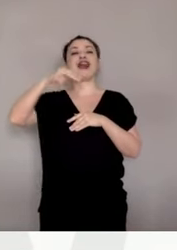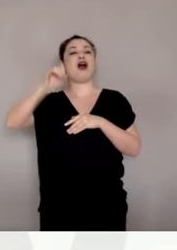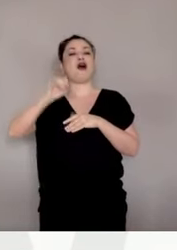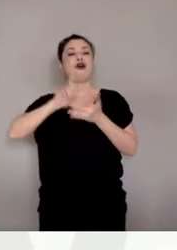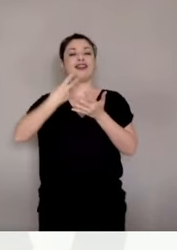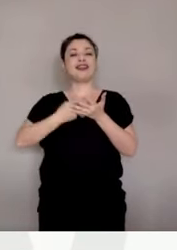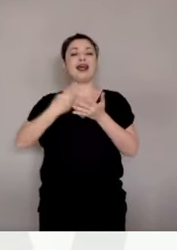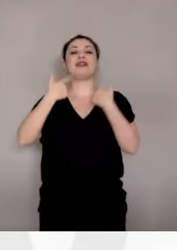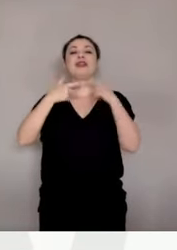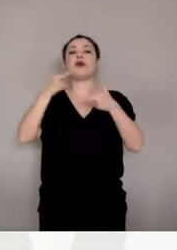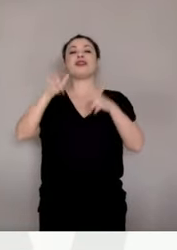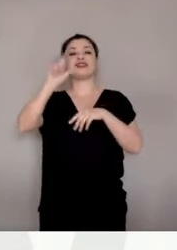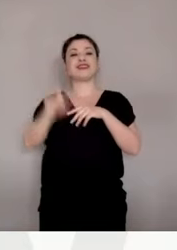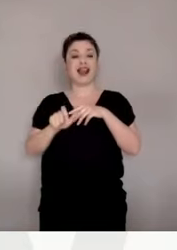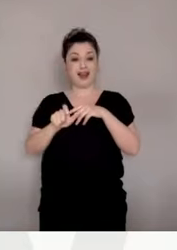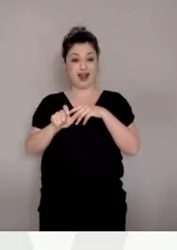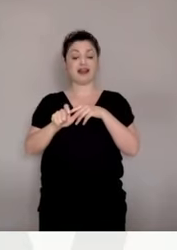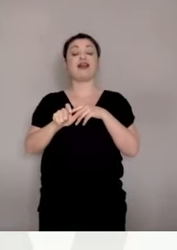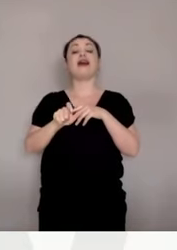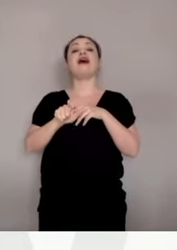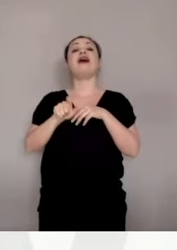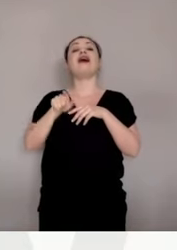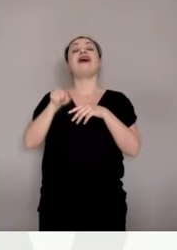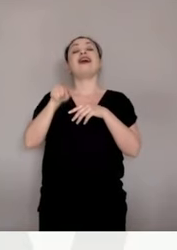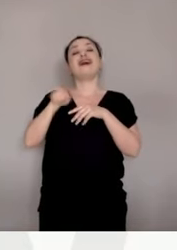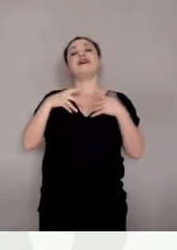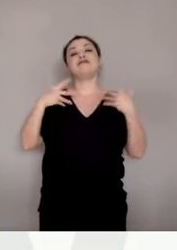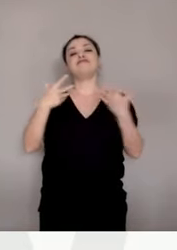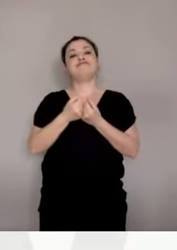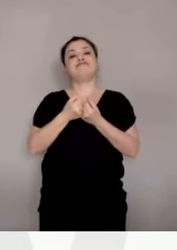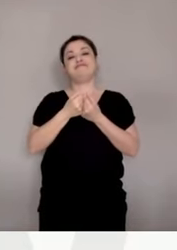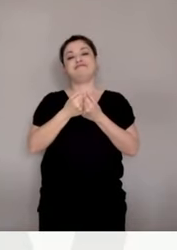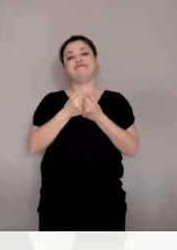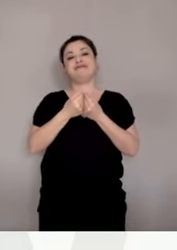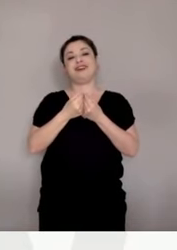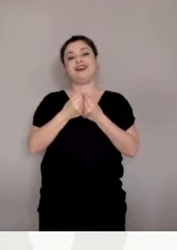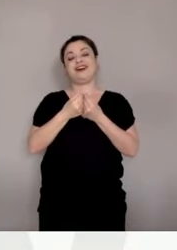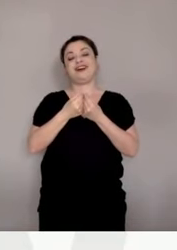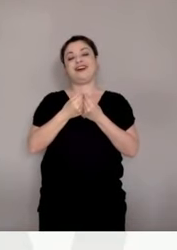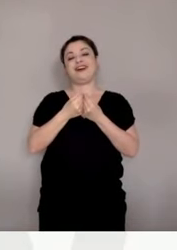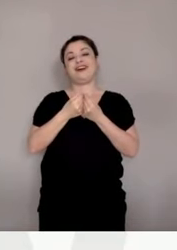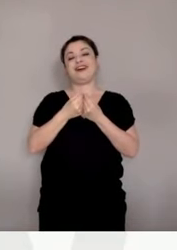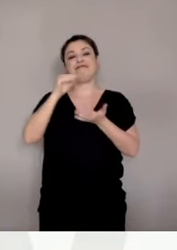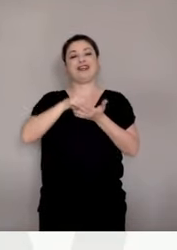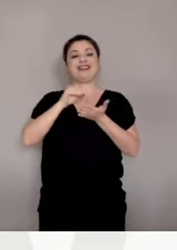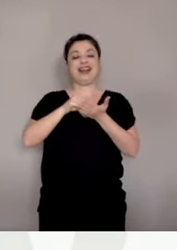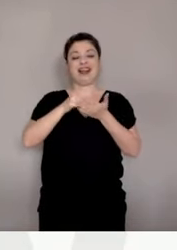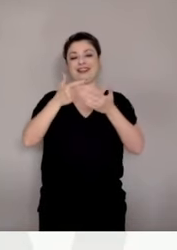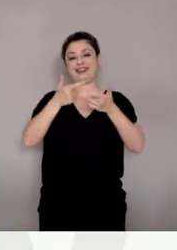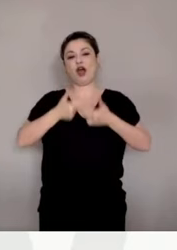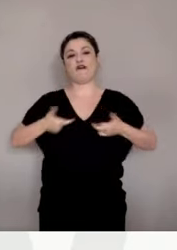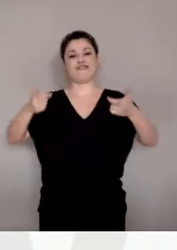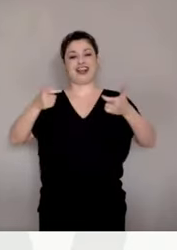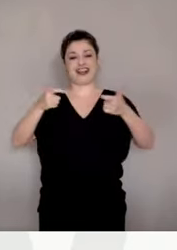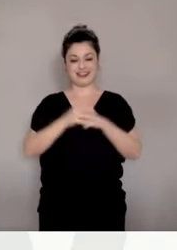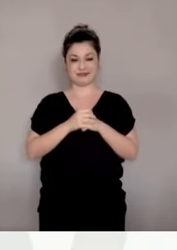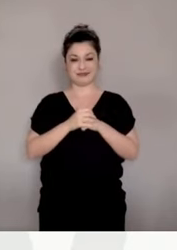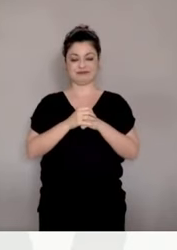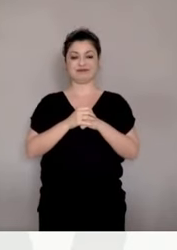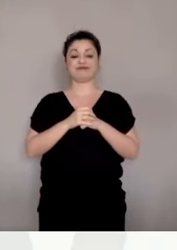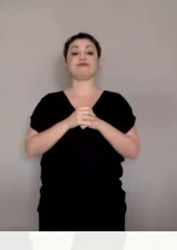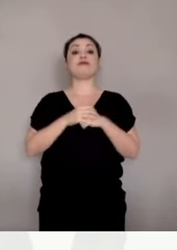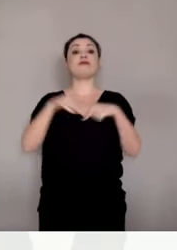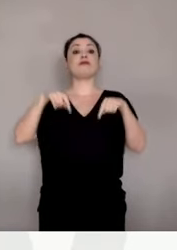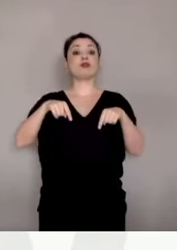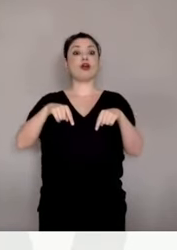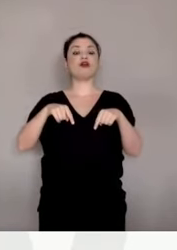segni italiana, che seguirà insieme a noi tutta questa bellissima conferenza. Oggi abbiamo